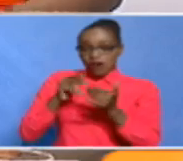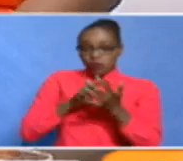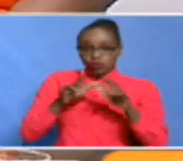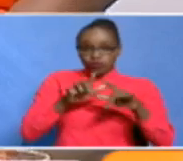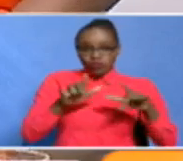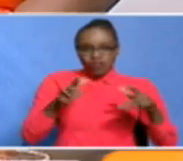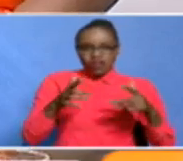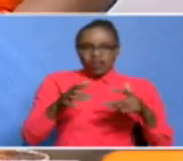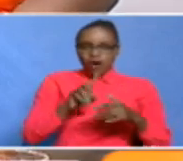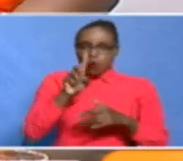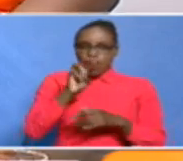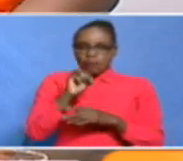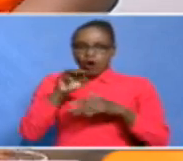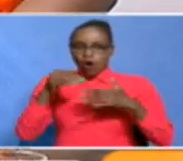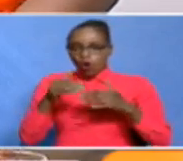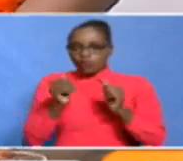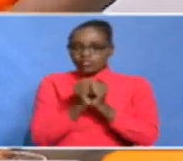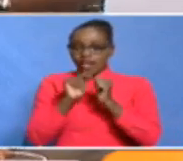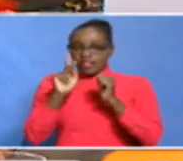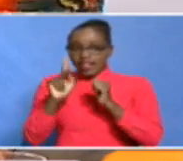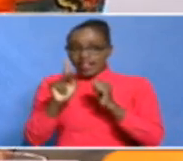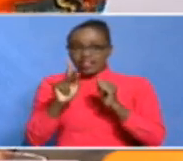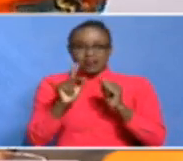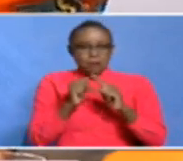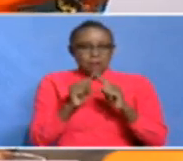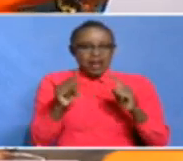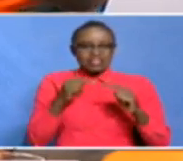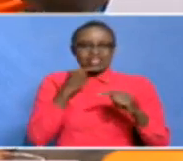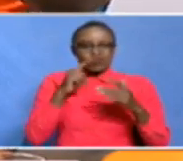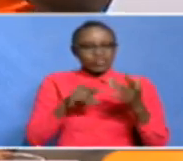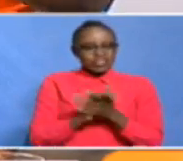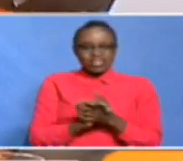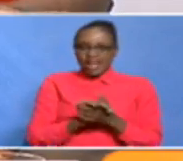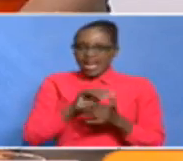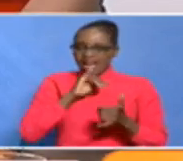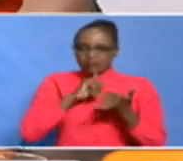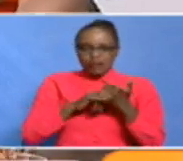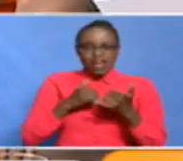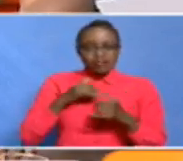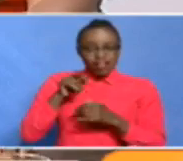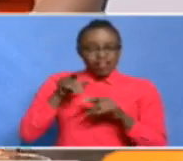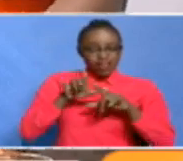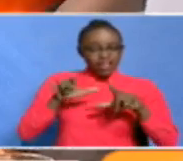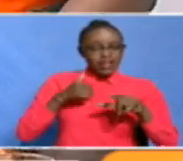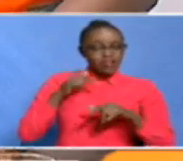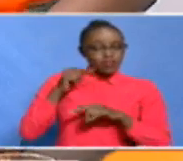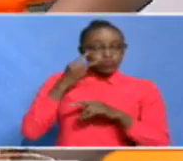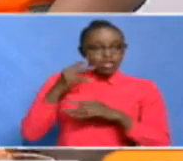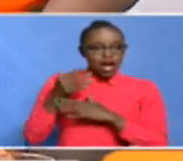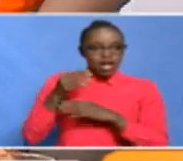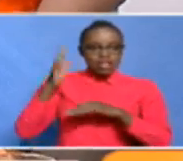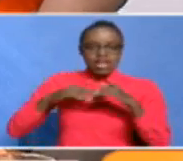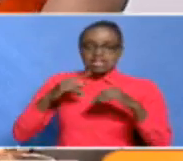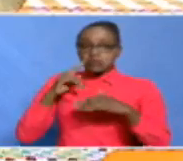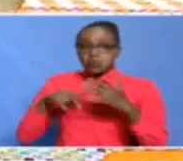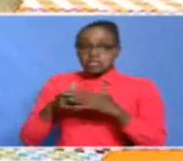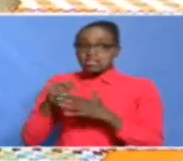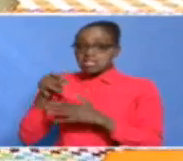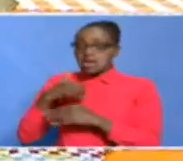la milioni moja ama 10,000, lakini anakuambia mume wangu kuna hili shamba unaonaje, kulikwaje akwambie